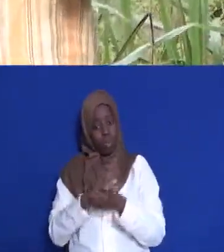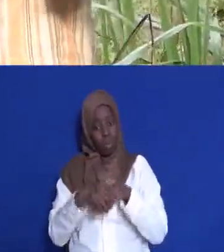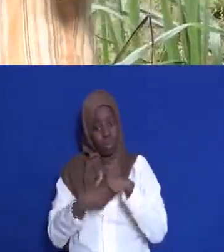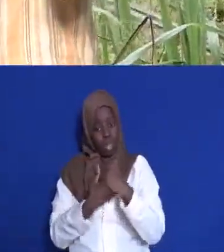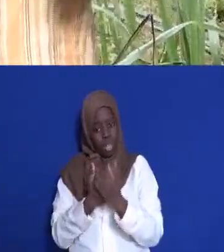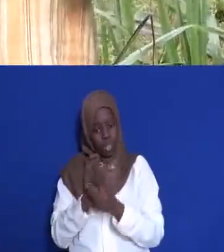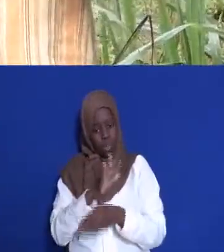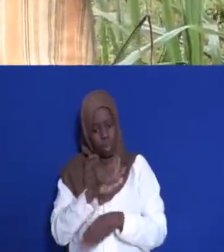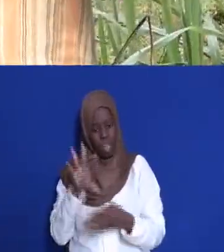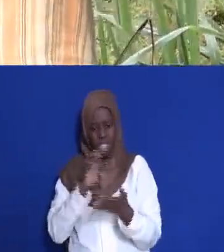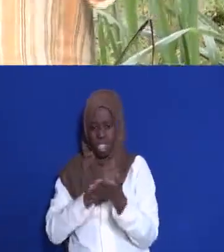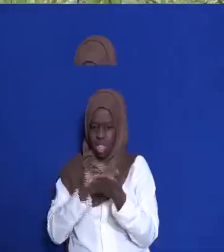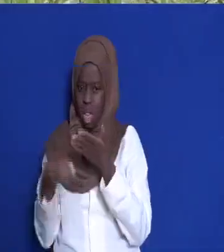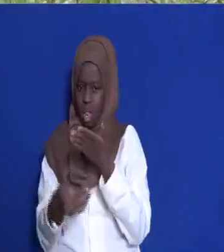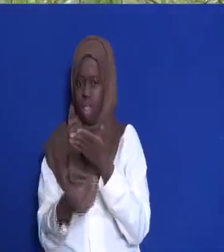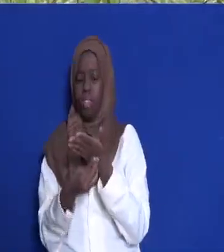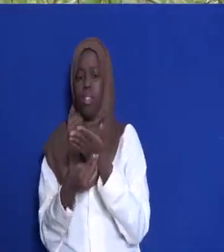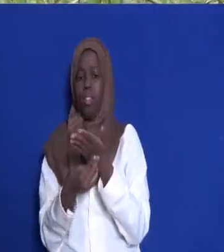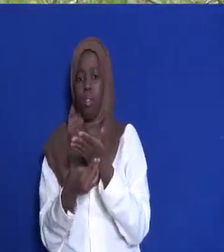mikono yetu kwa maji gani?